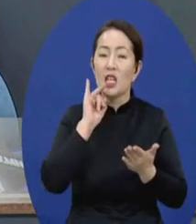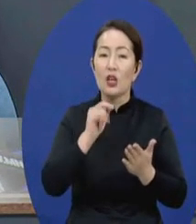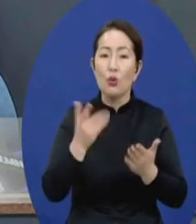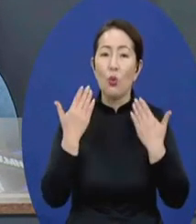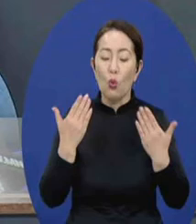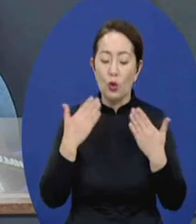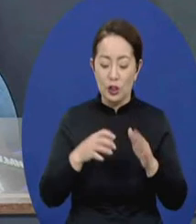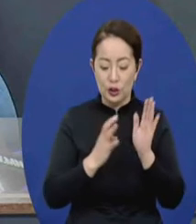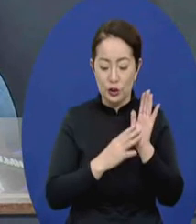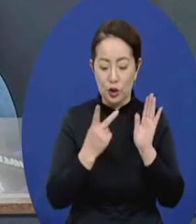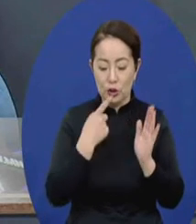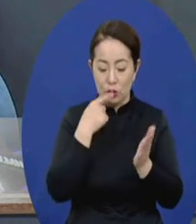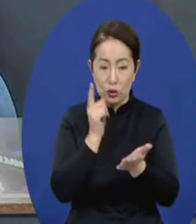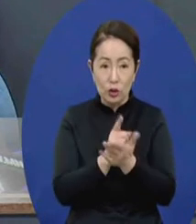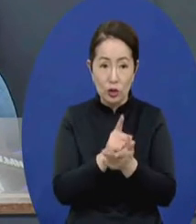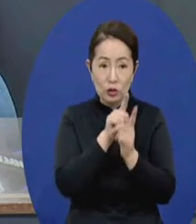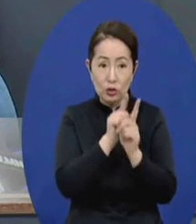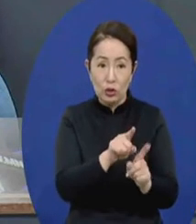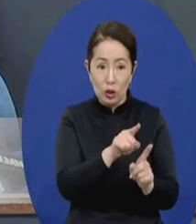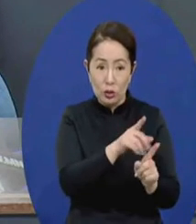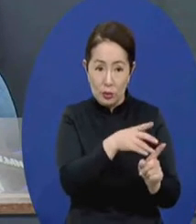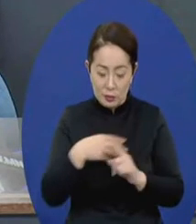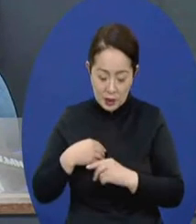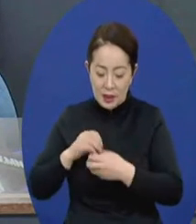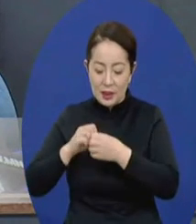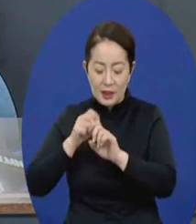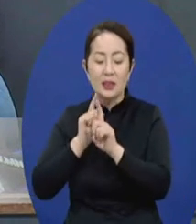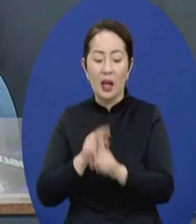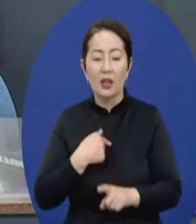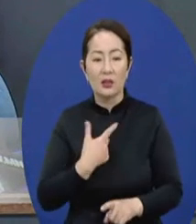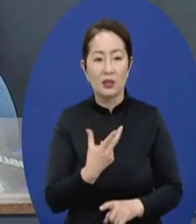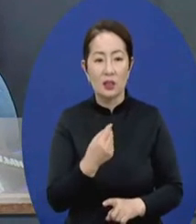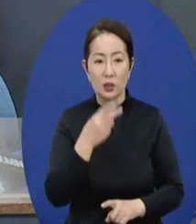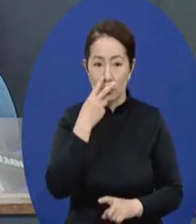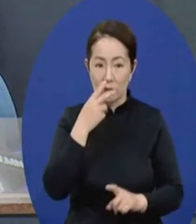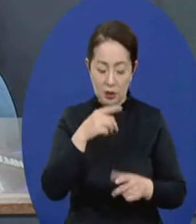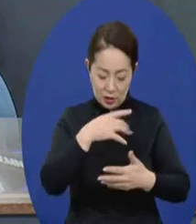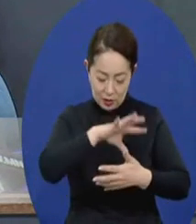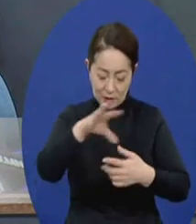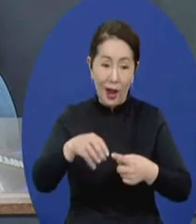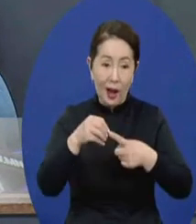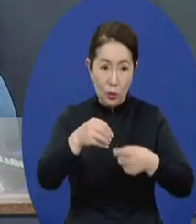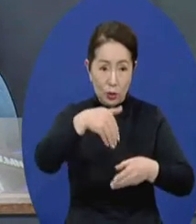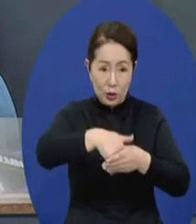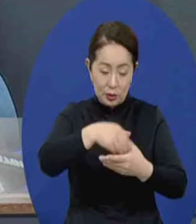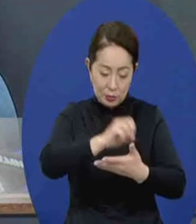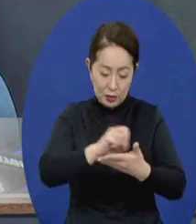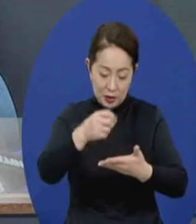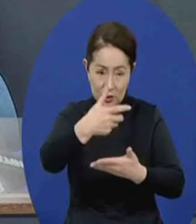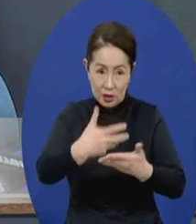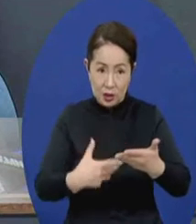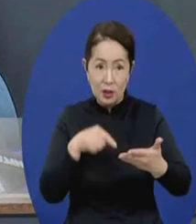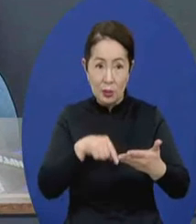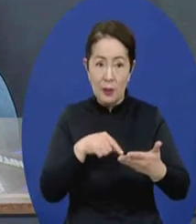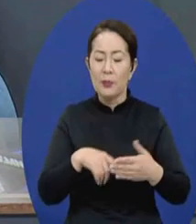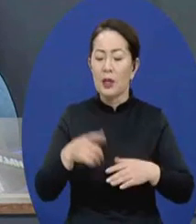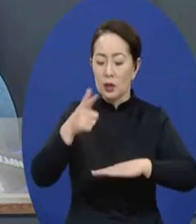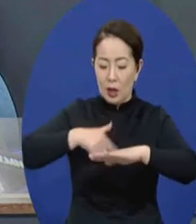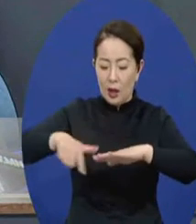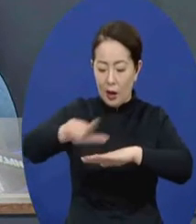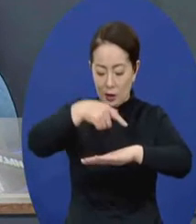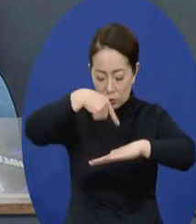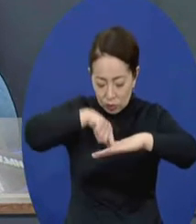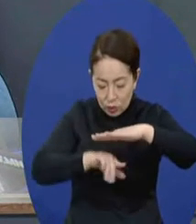хурлын 92 дугаар тогтоолыг бол бид нар одоо ингээ хэрэгжүүлсэн гэж үзэж байна гэсэн ийм агуулгатай. За цаашлаад одоо гүний